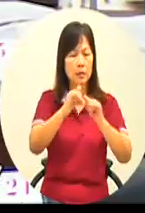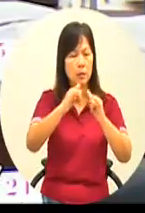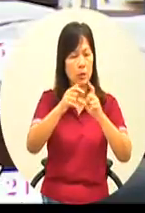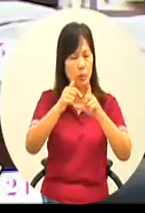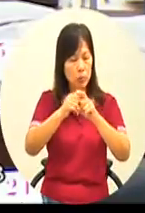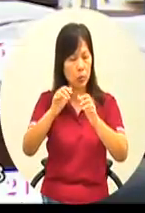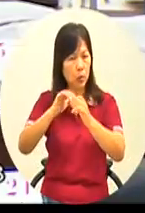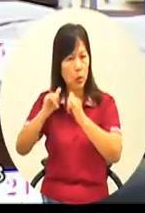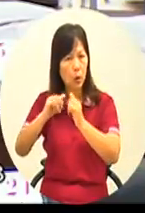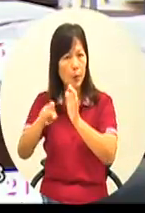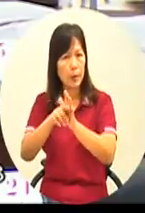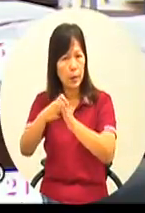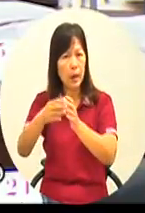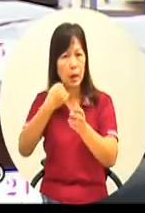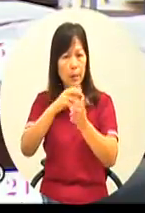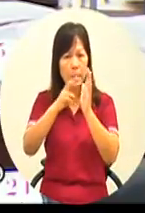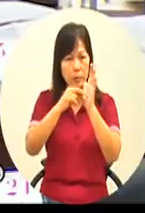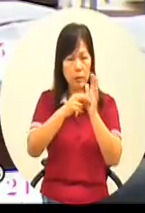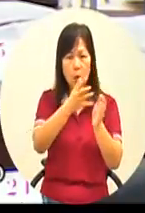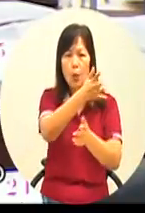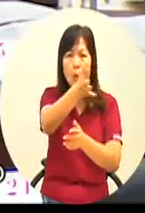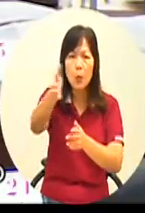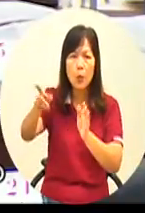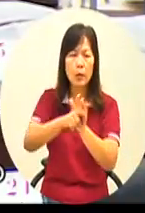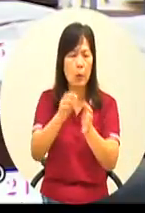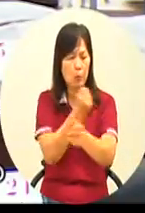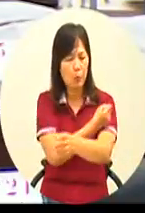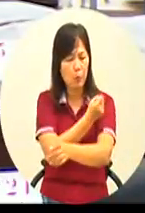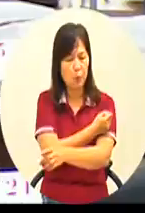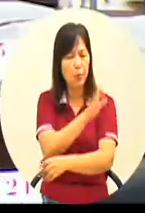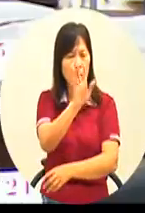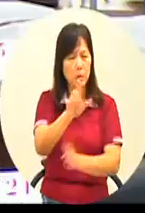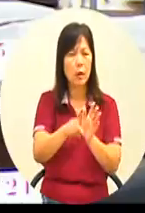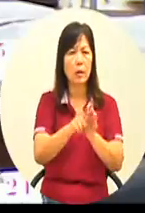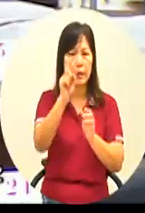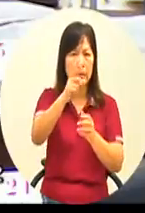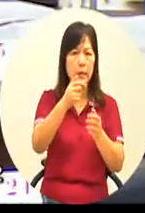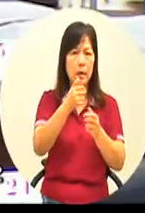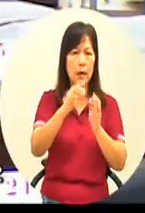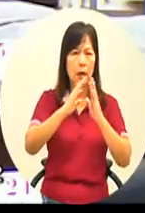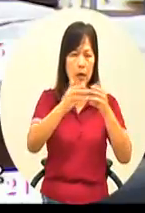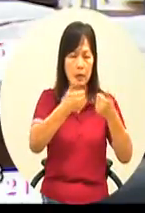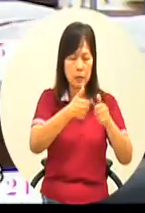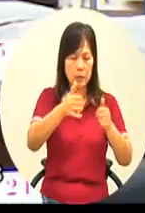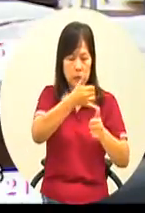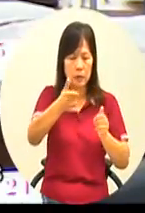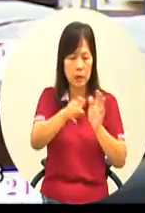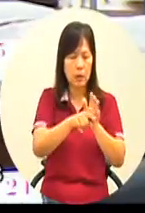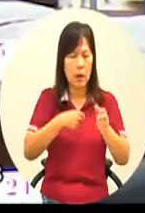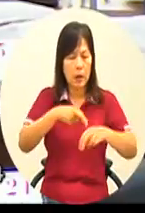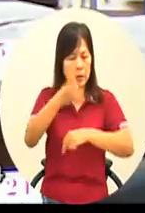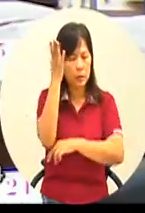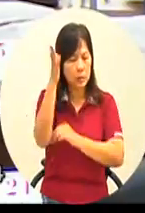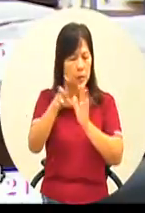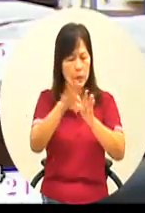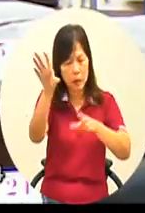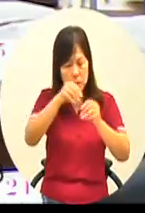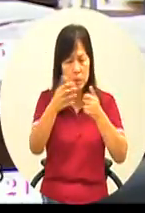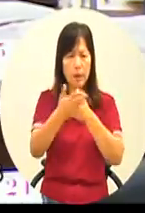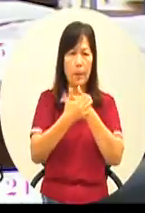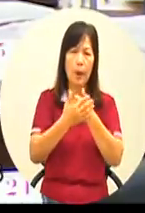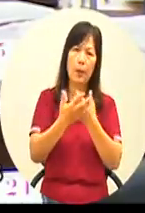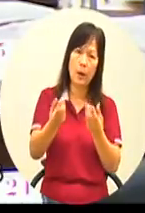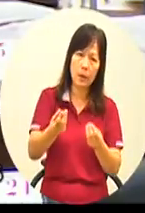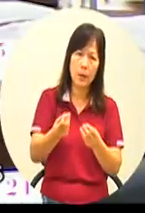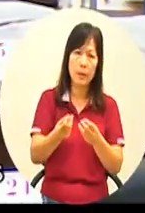说明，然后我们做了一个调查，非常辛苦，因为一个民意代表没有行政力，没有行政的资源，也没有一